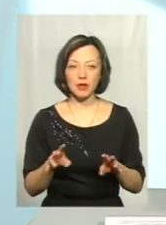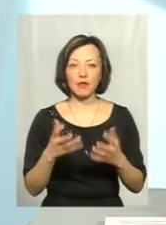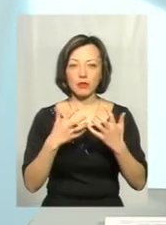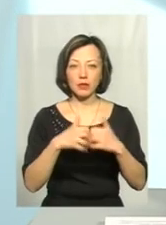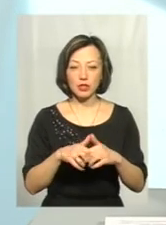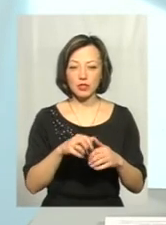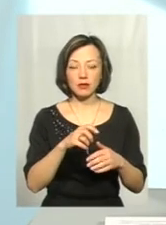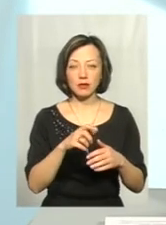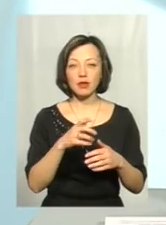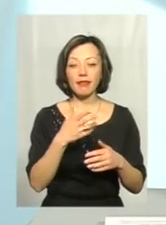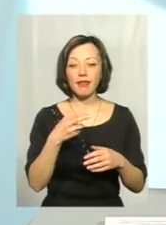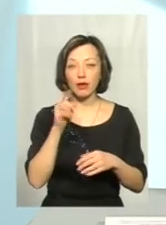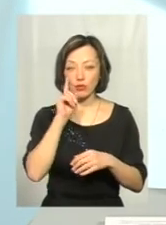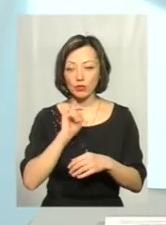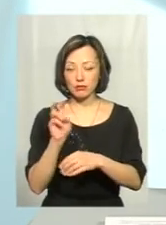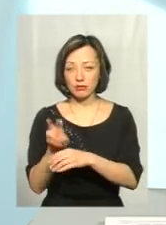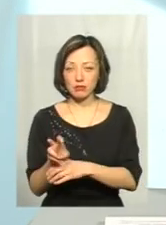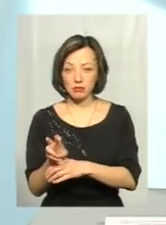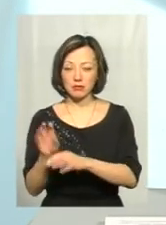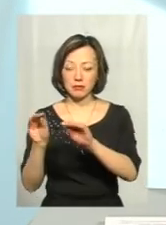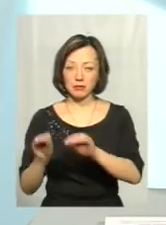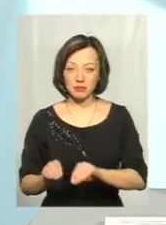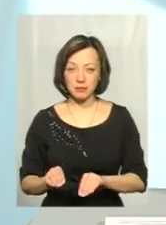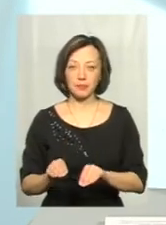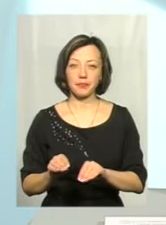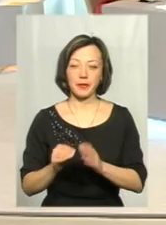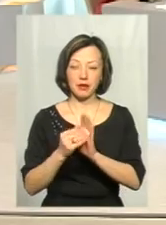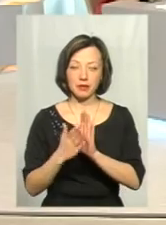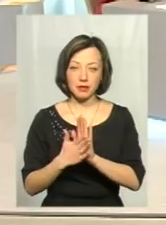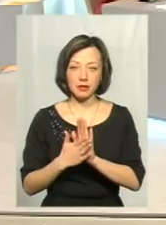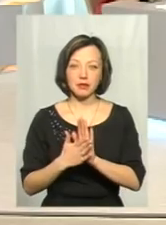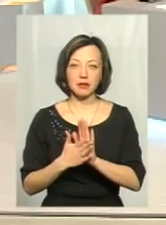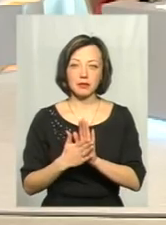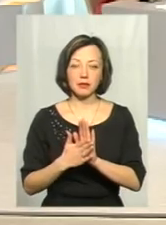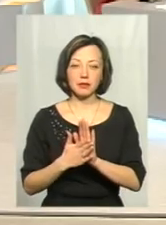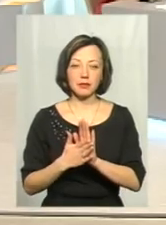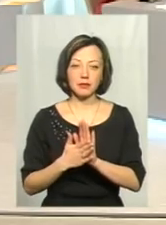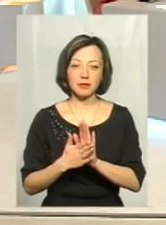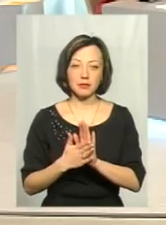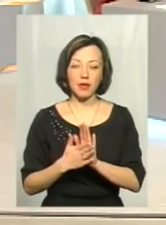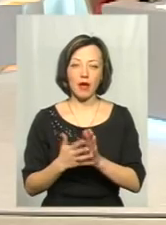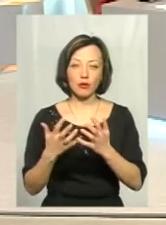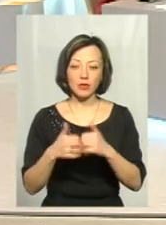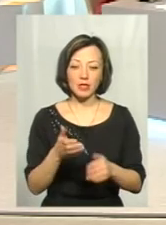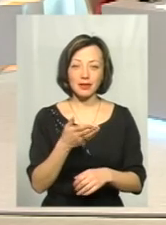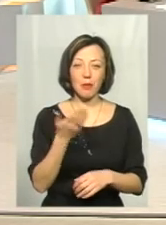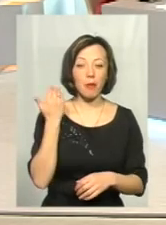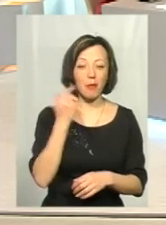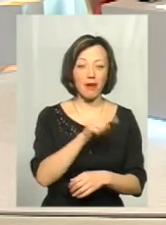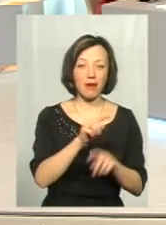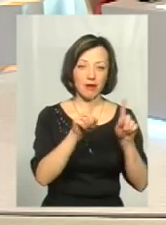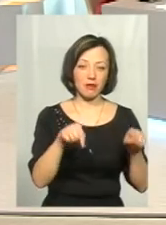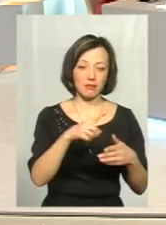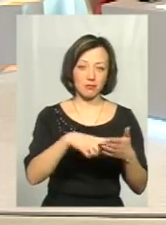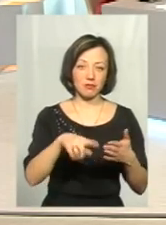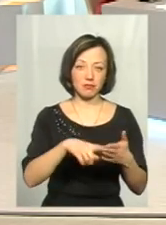автоматично той заклад, куди йому буде зручно йти, до кого лікаря він хоче зареєструватися, якого лікаря підписати декларацію. І автоматично попередня декларація